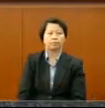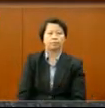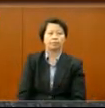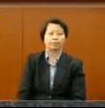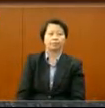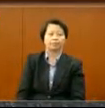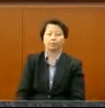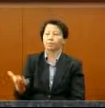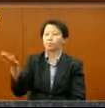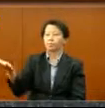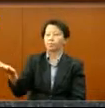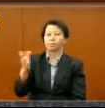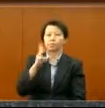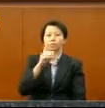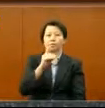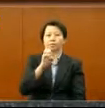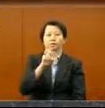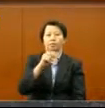Sila, denggil.